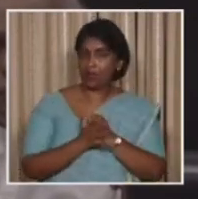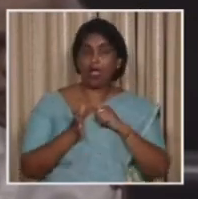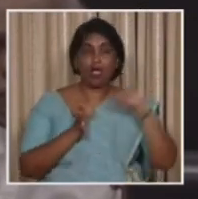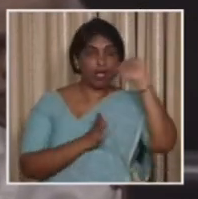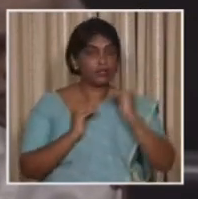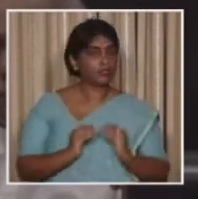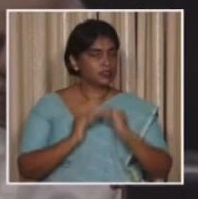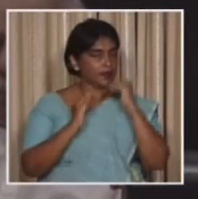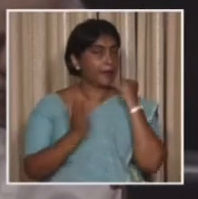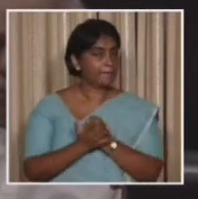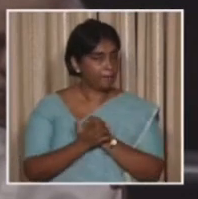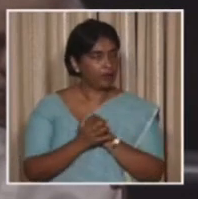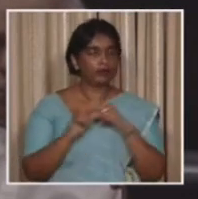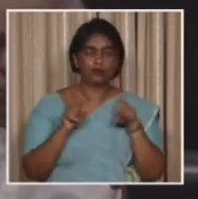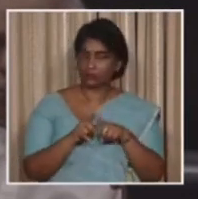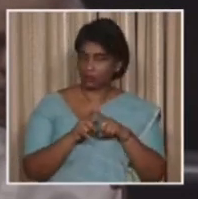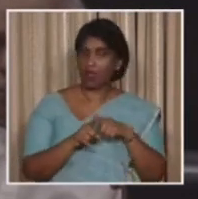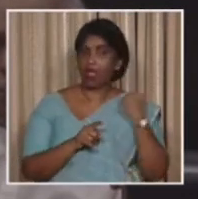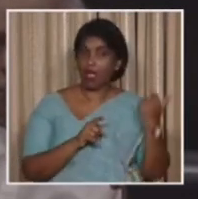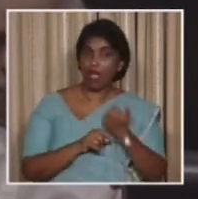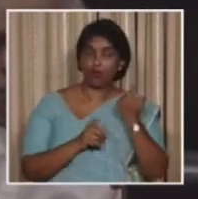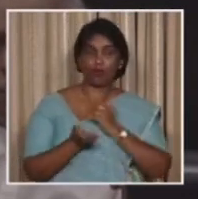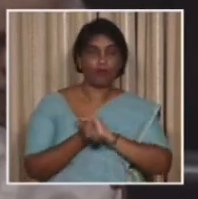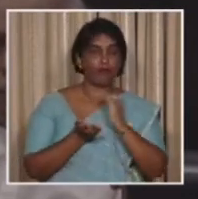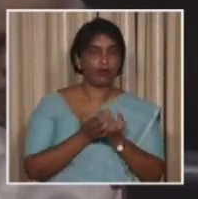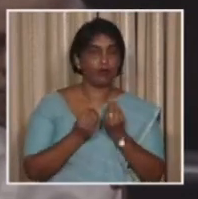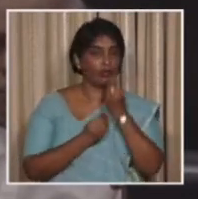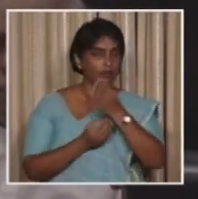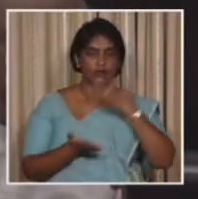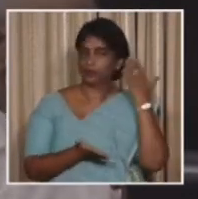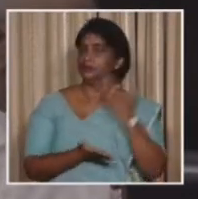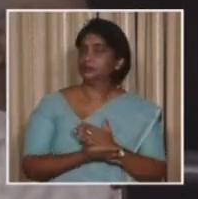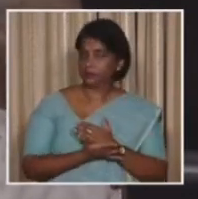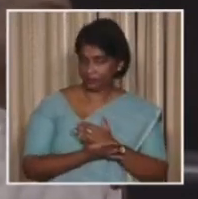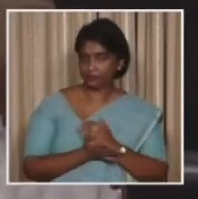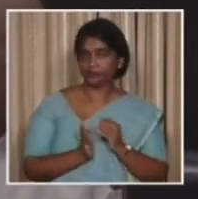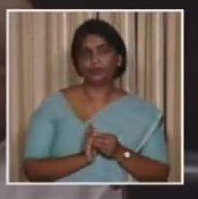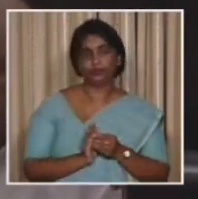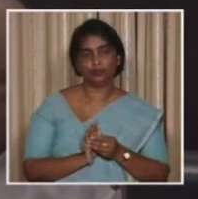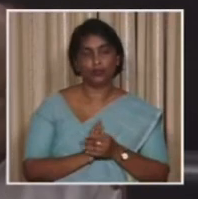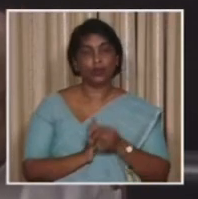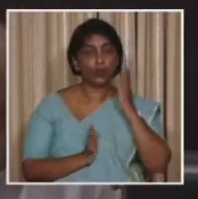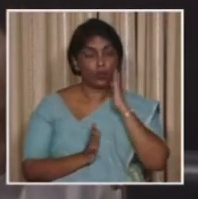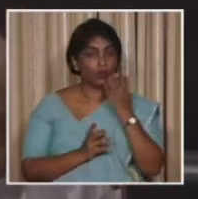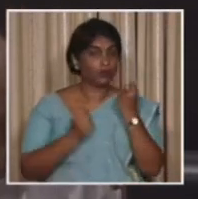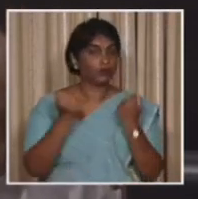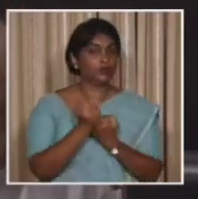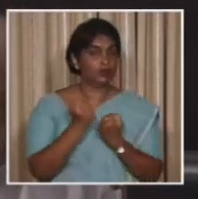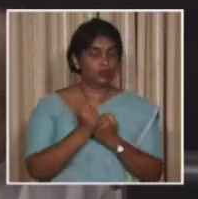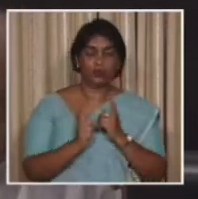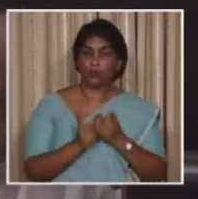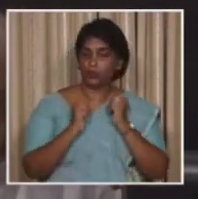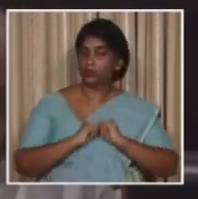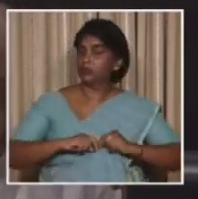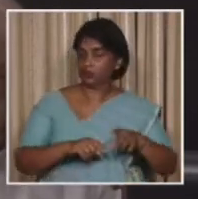ආසියානු සංවර්ධන බැංකුව පවා අලුතින් අරමුදල් සැපයීම නතර කරා. විදේශ ආධාර මත ක්‍රියාත්මක